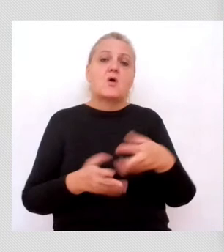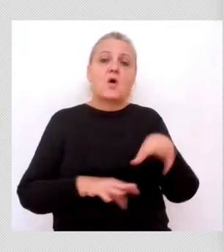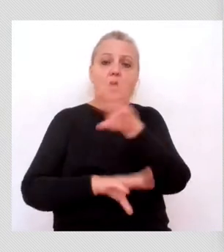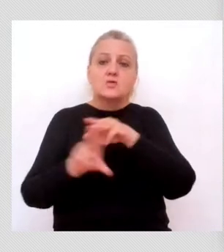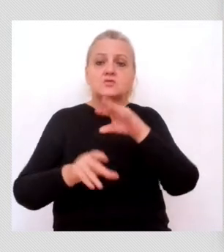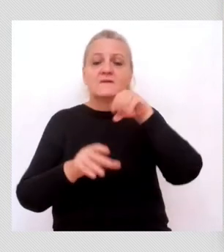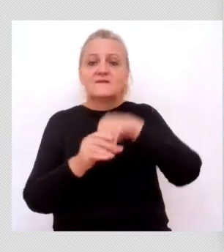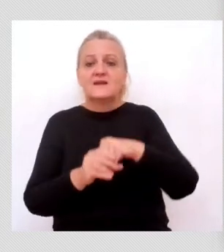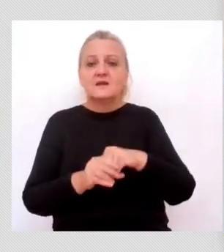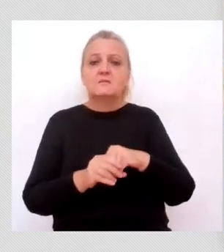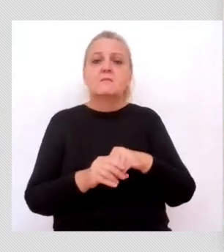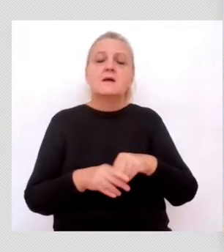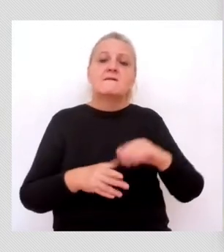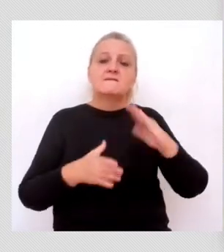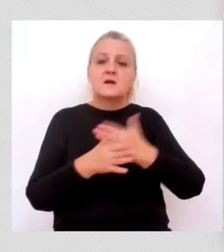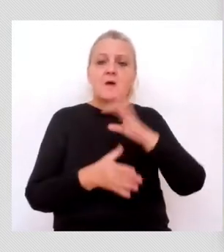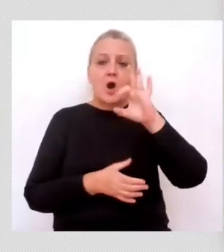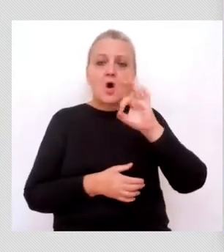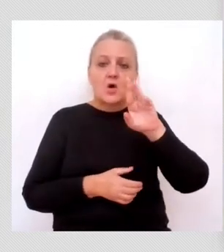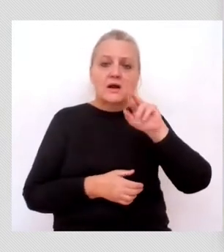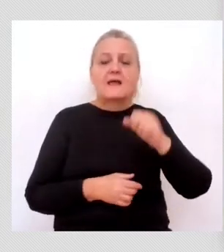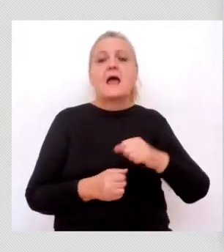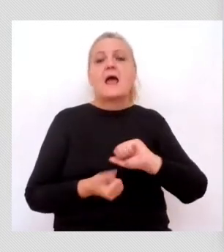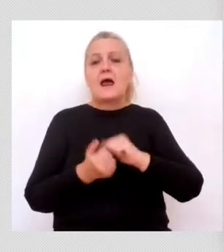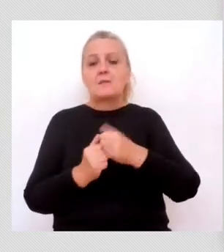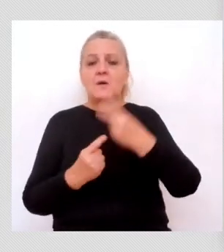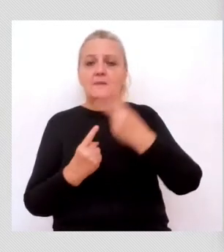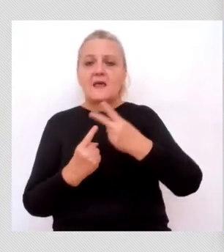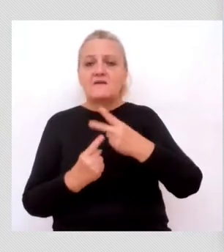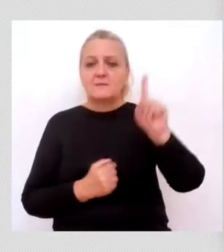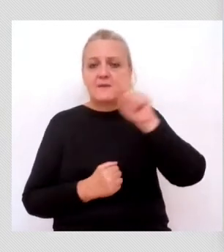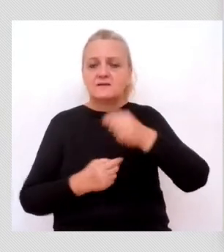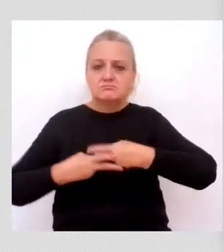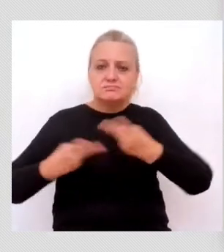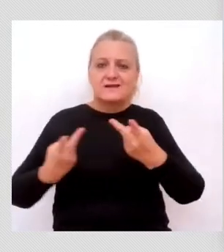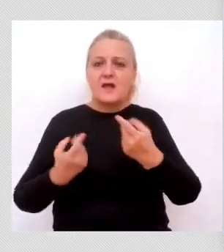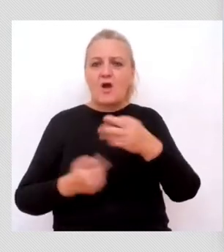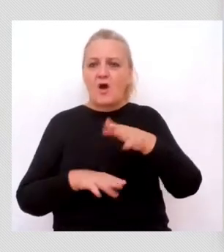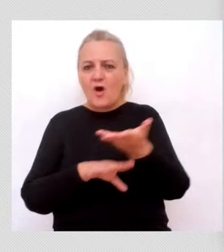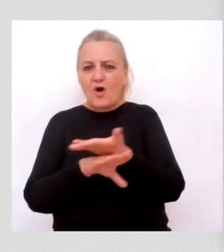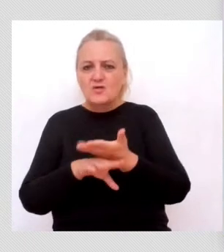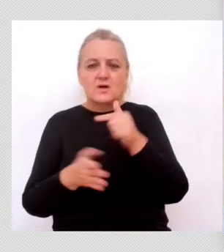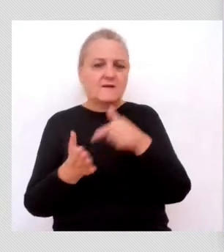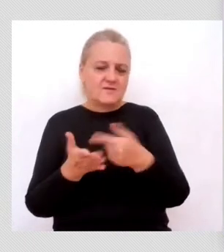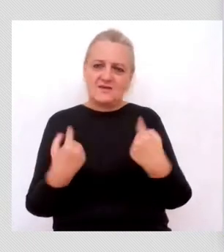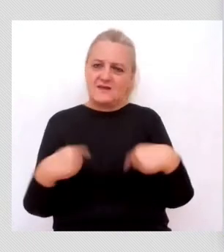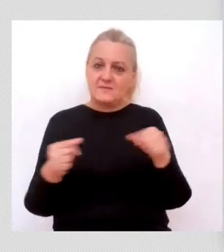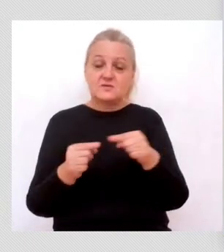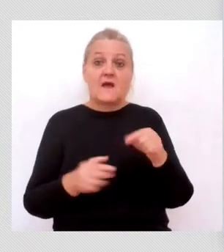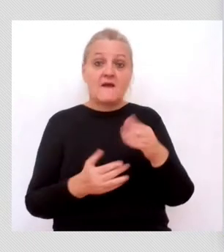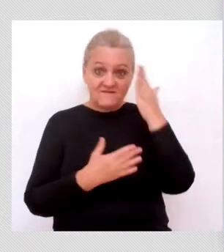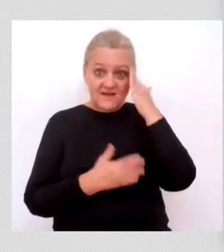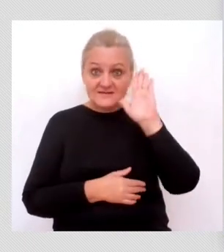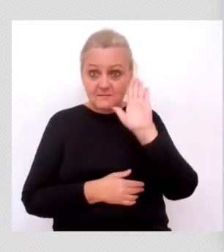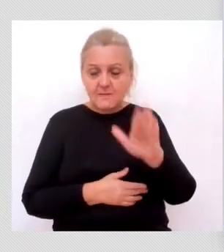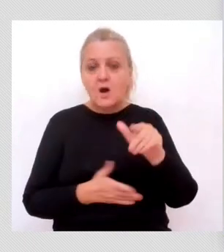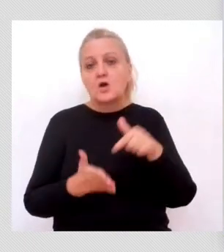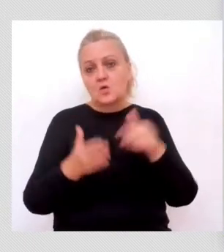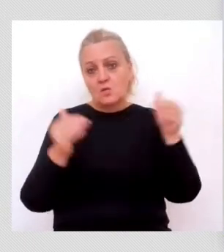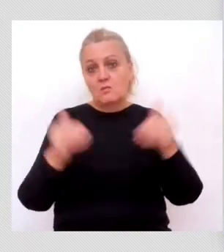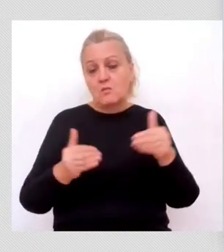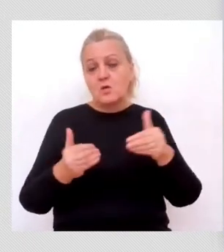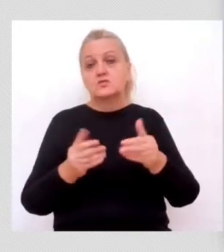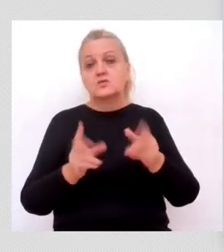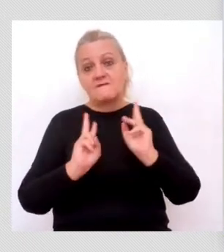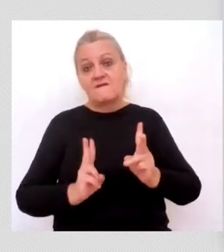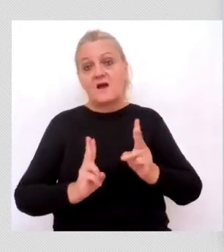Orlenu czy telewizji publicznej też jest może niewłaściwe. Jeśli będziemy mieli tę wiedzę, no to jesteśmy w stanie coś konkretniejszego